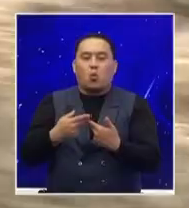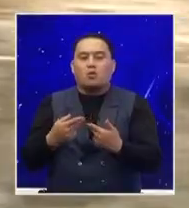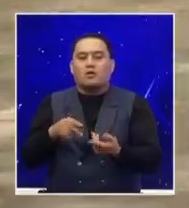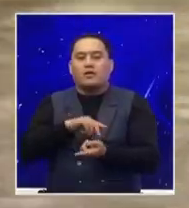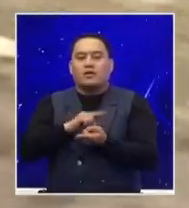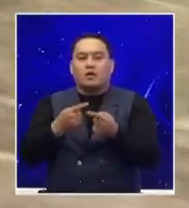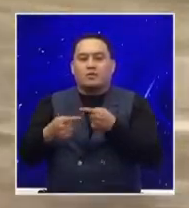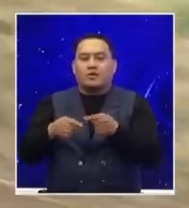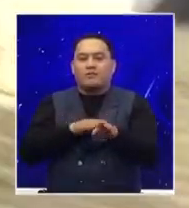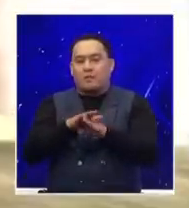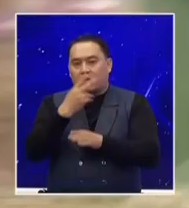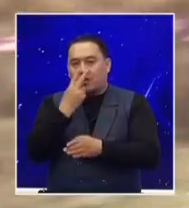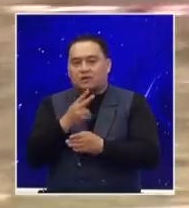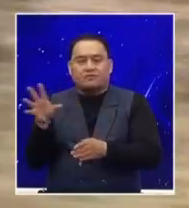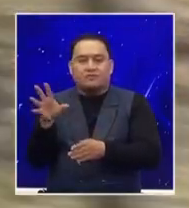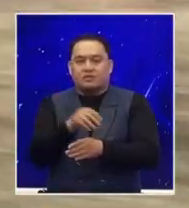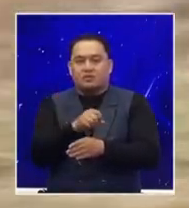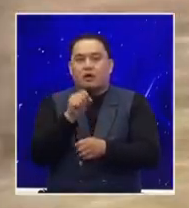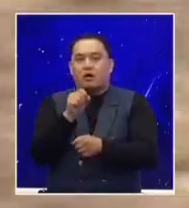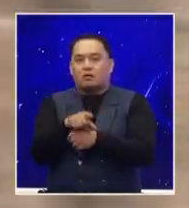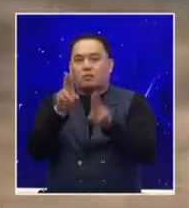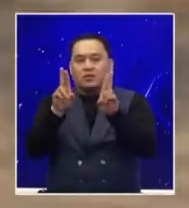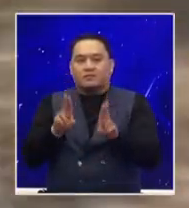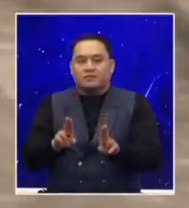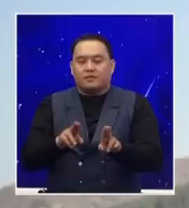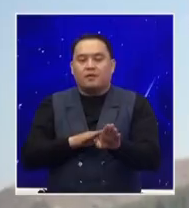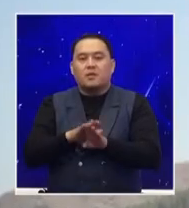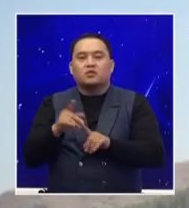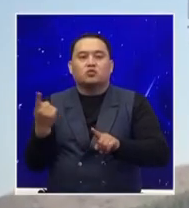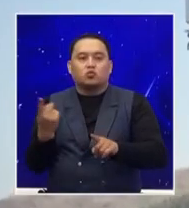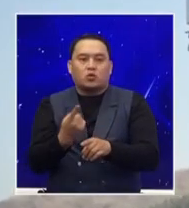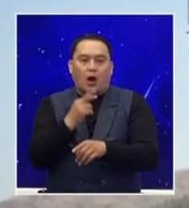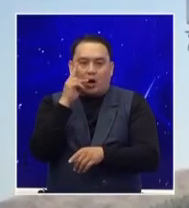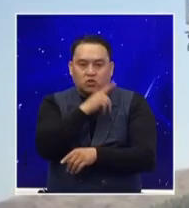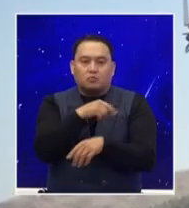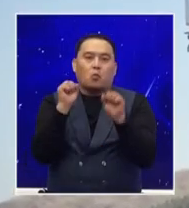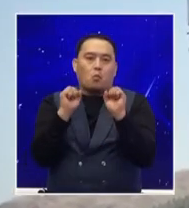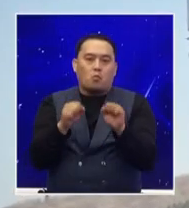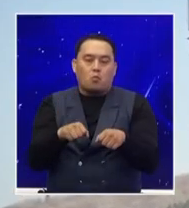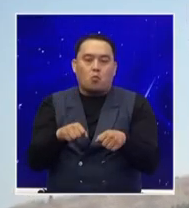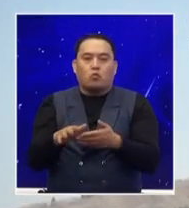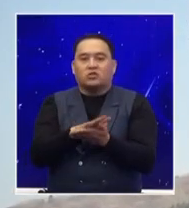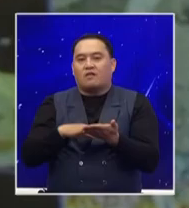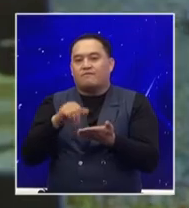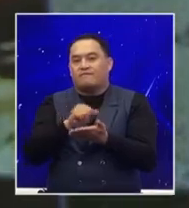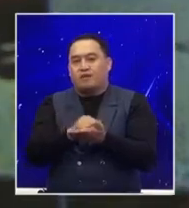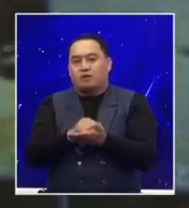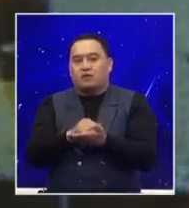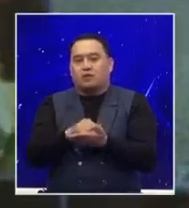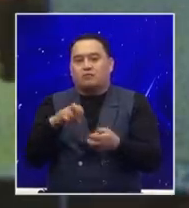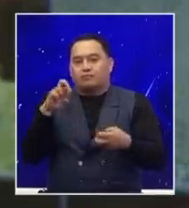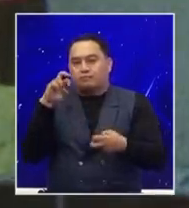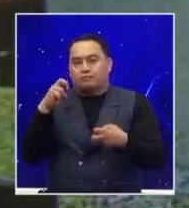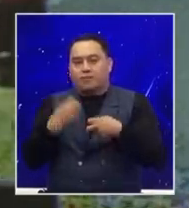поворотов, где нужно проявлять максимальную бдительность и высокое мастерство, так как мельчайшая ошибка может привести к аварии в воздухе и поломке